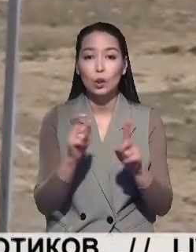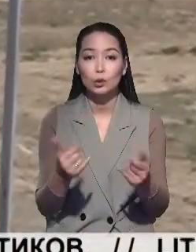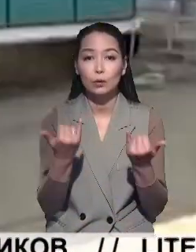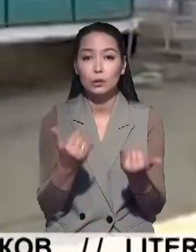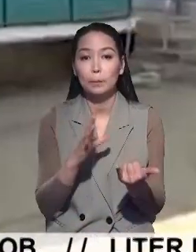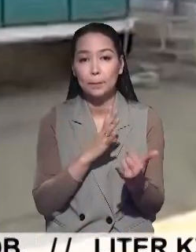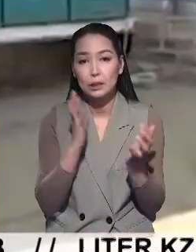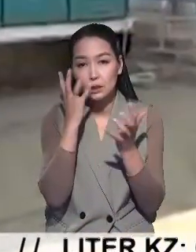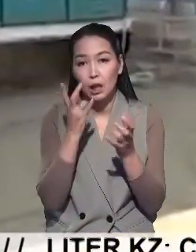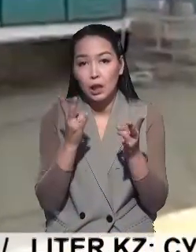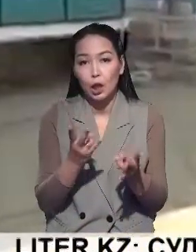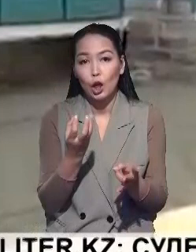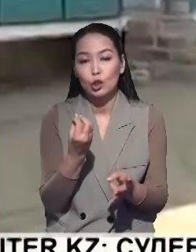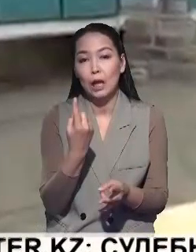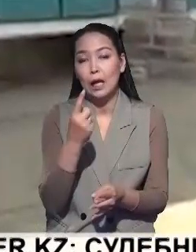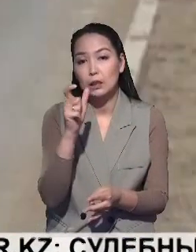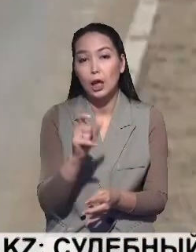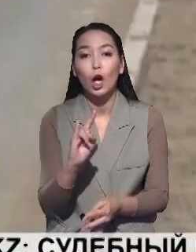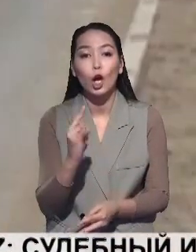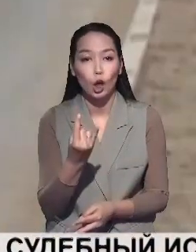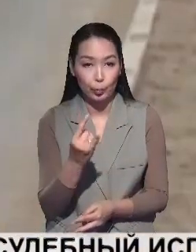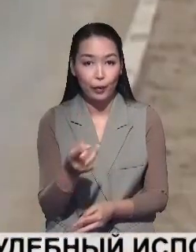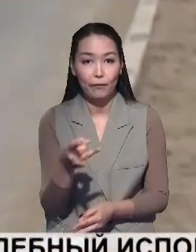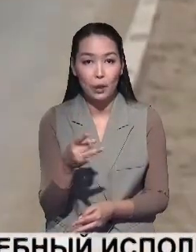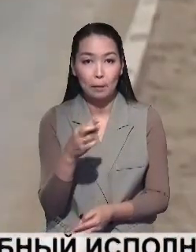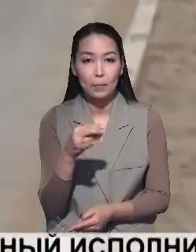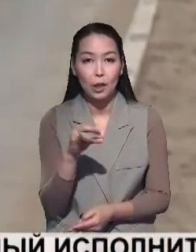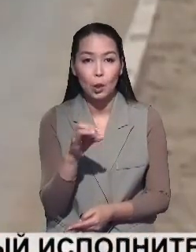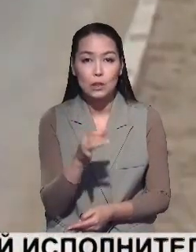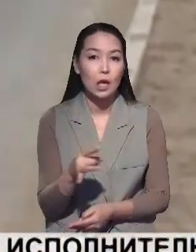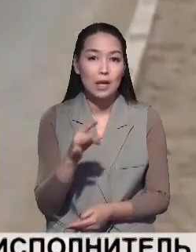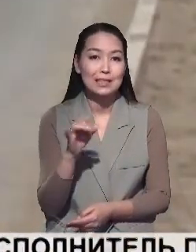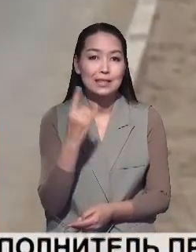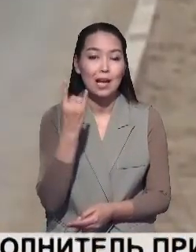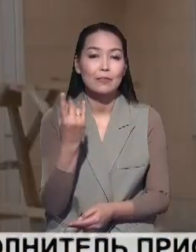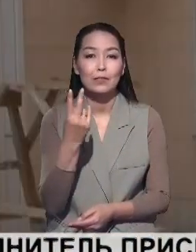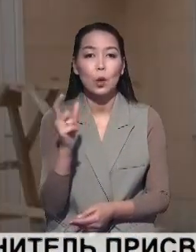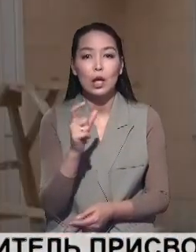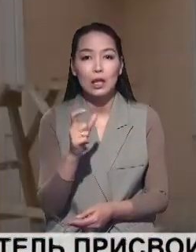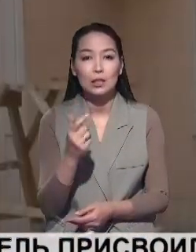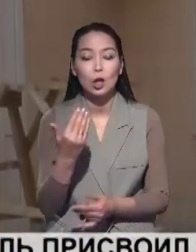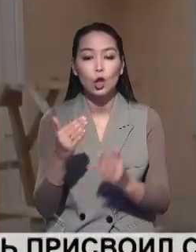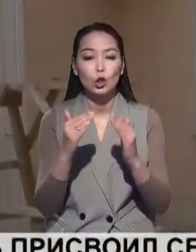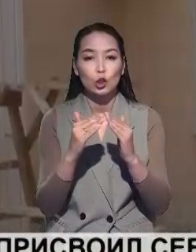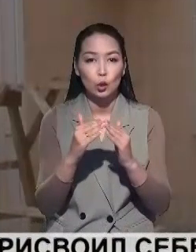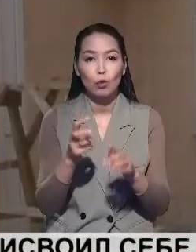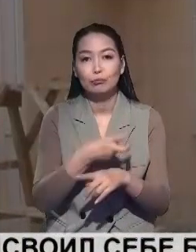был серьезно травмирован еще один ребенок в регионе, в Бениусском районе. Из окна второго этажа жилого дома